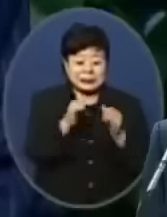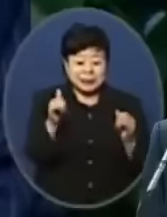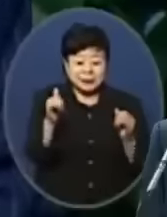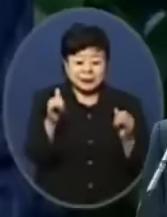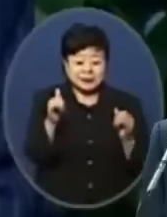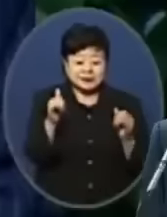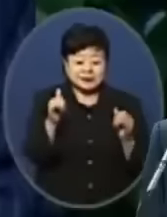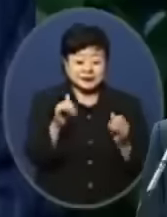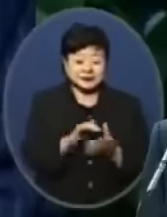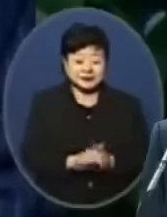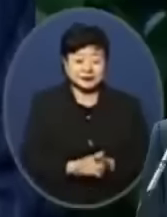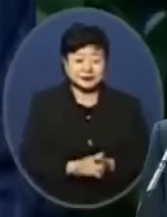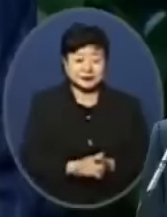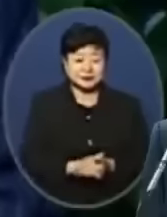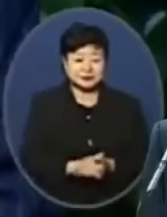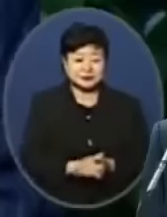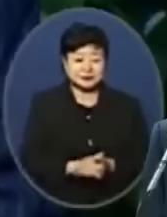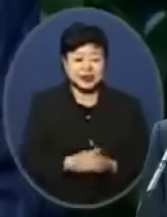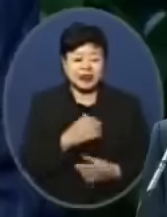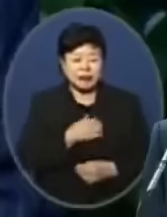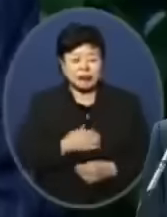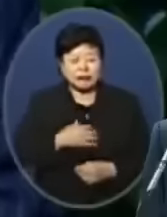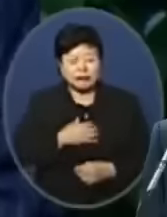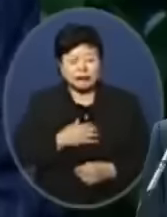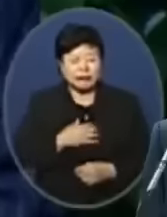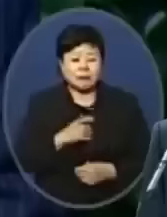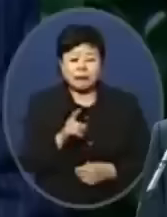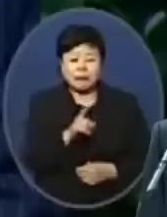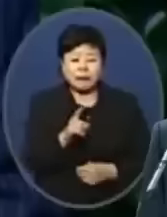사람들은 늘 걱정을 하는 것은